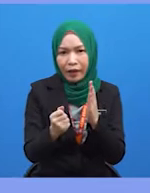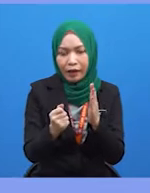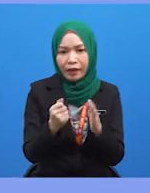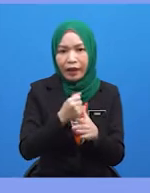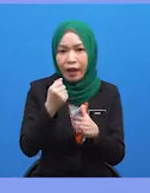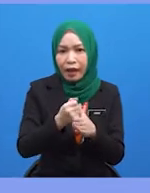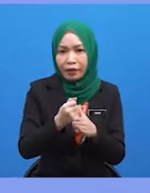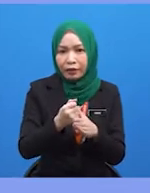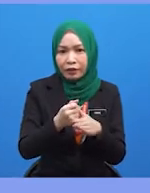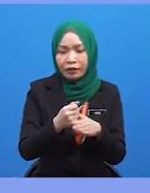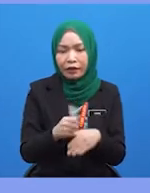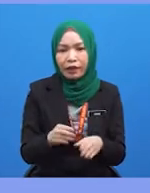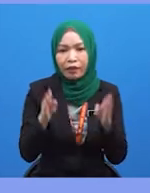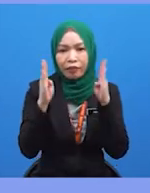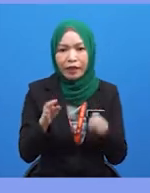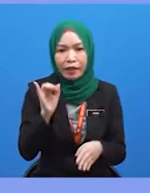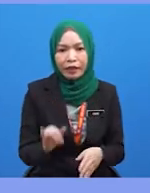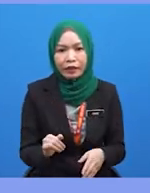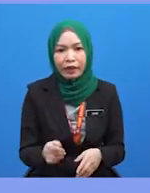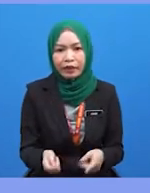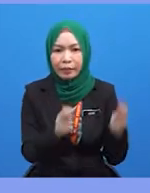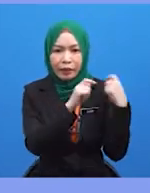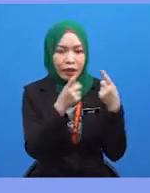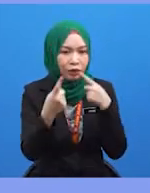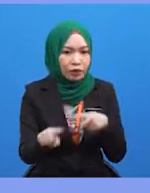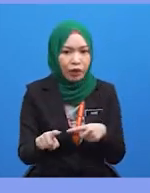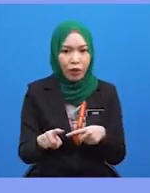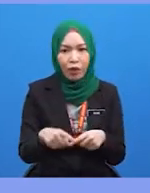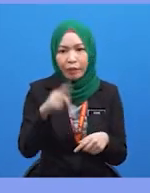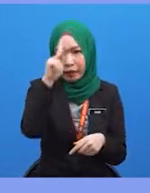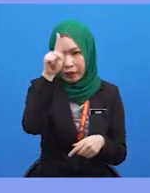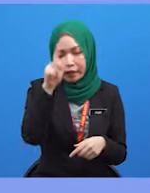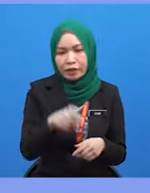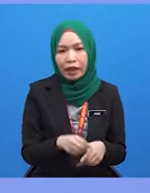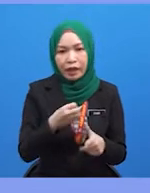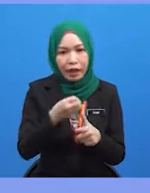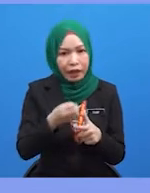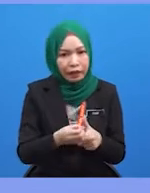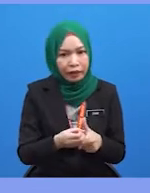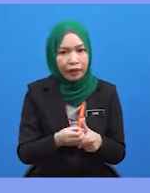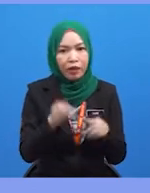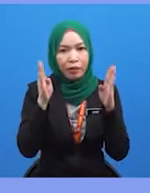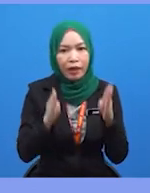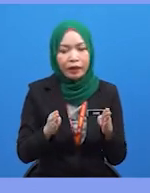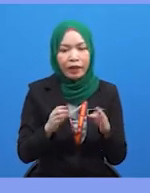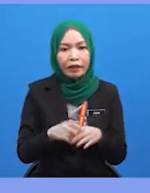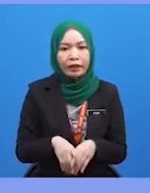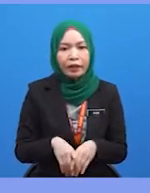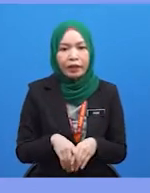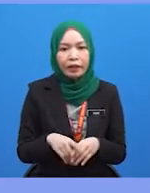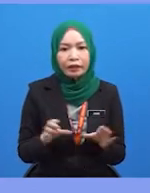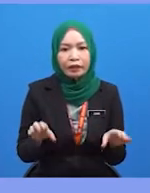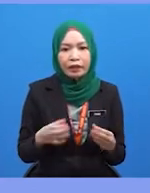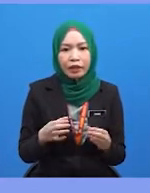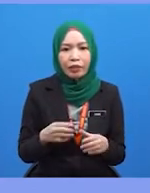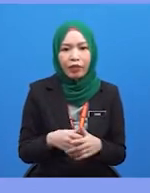yang dipertanggungjawabkan oleh kerajaan atau badan yang ditubuhkan oleh